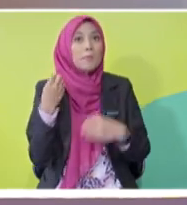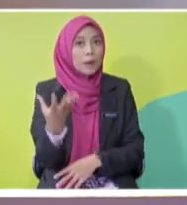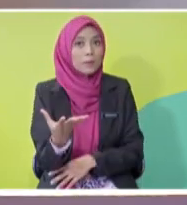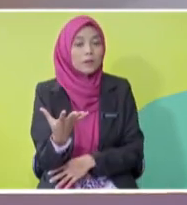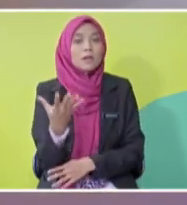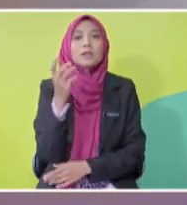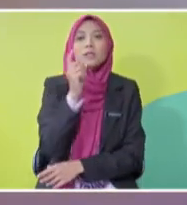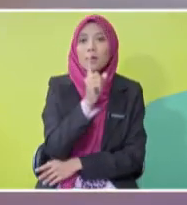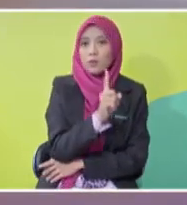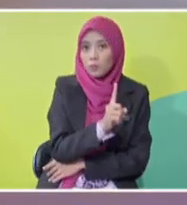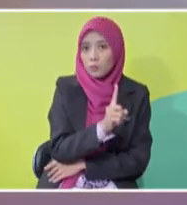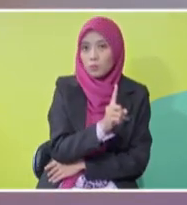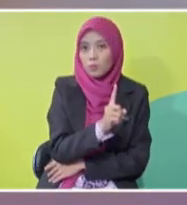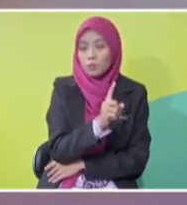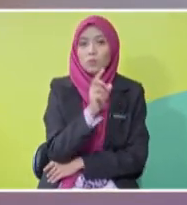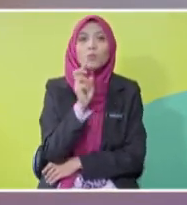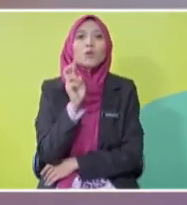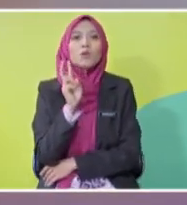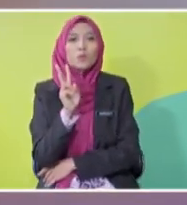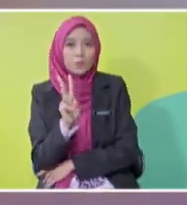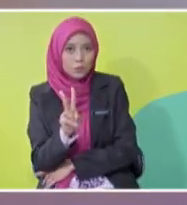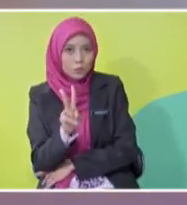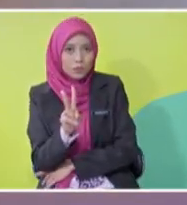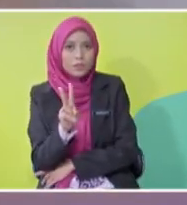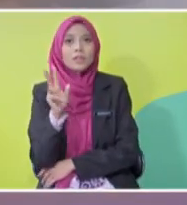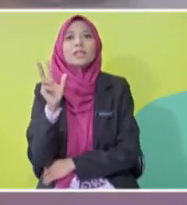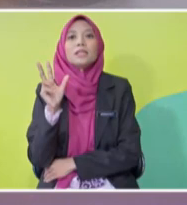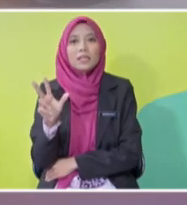satu dua tiga